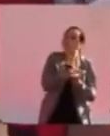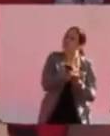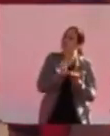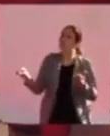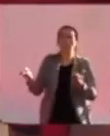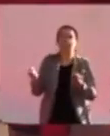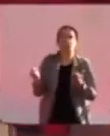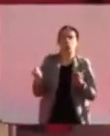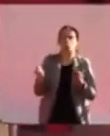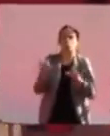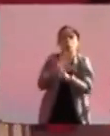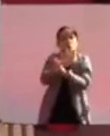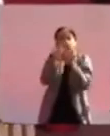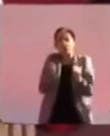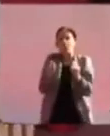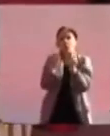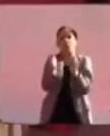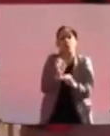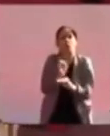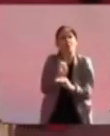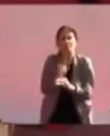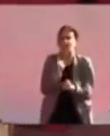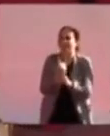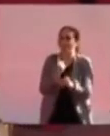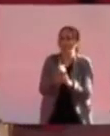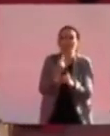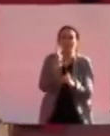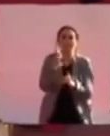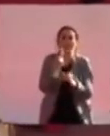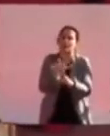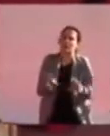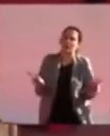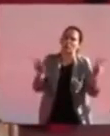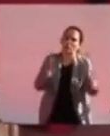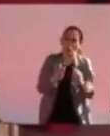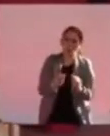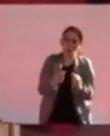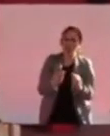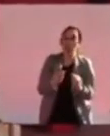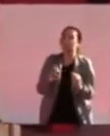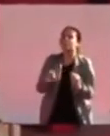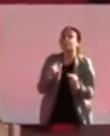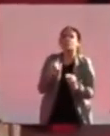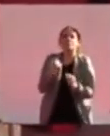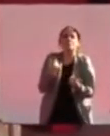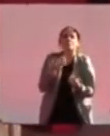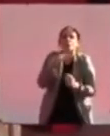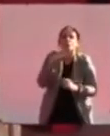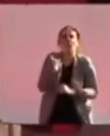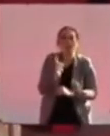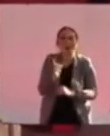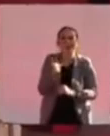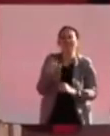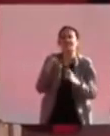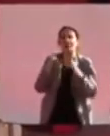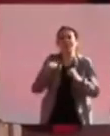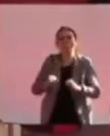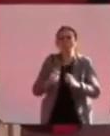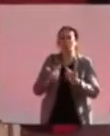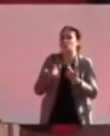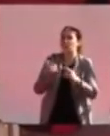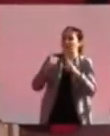a di fuori da farci logiche corporative o di retroguardia non è sufficiente difendere miserie le presente